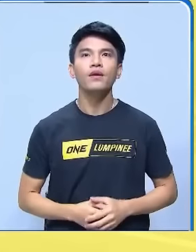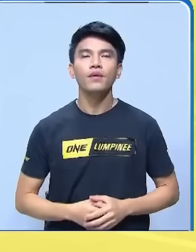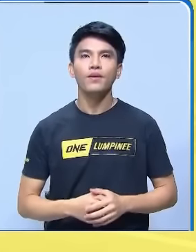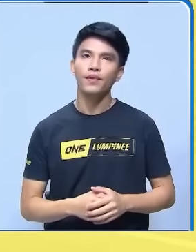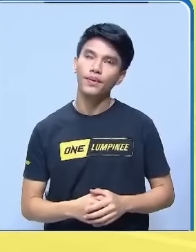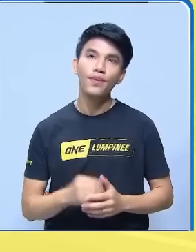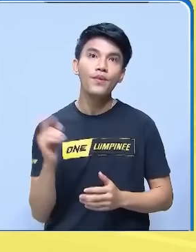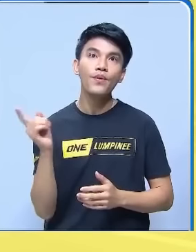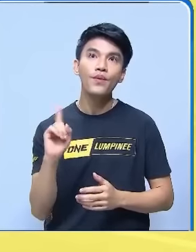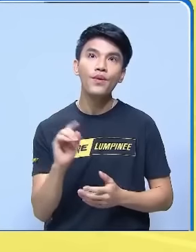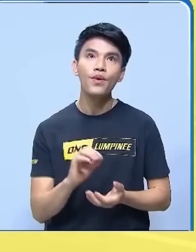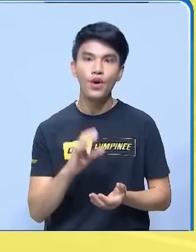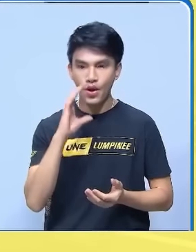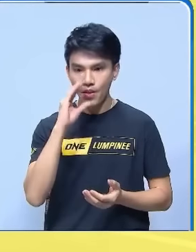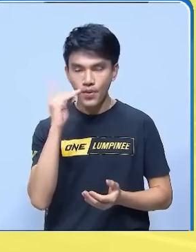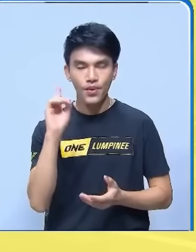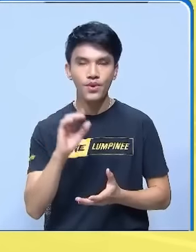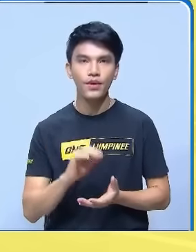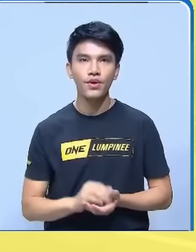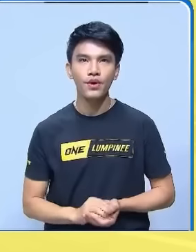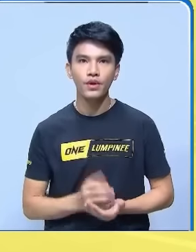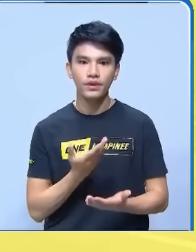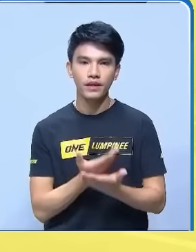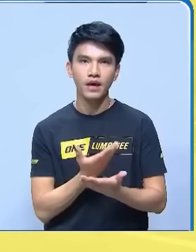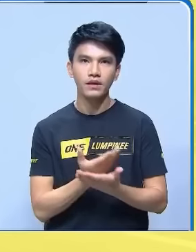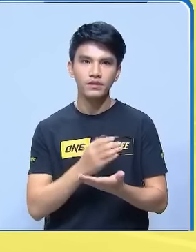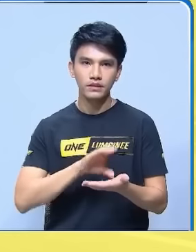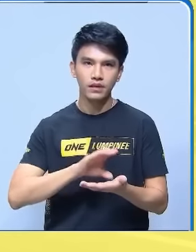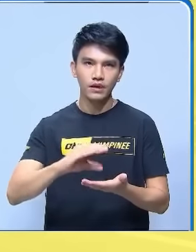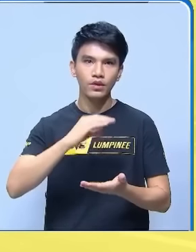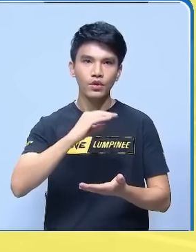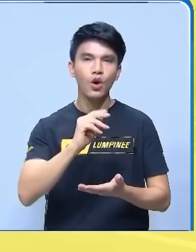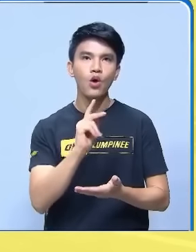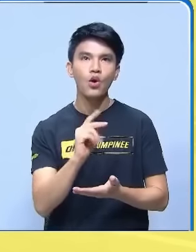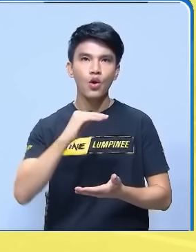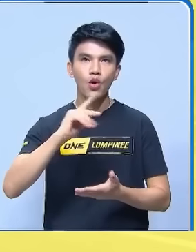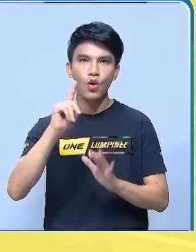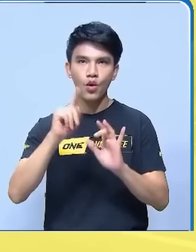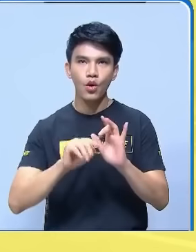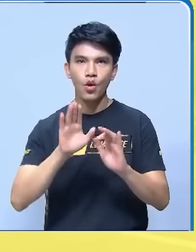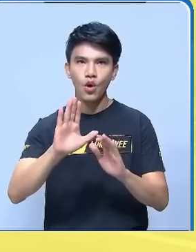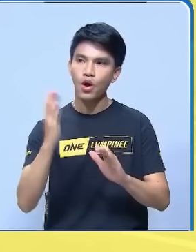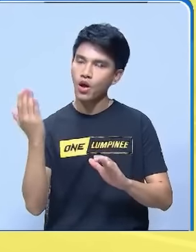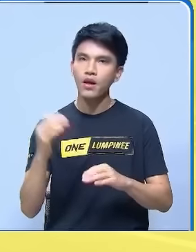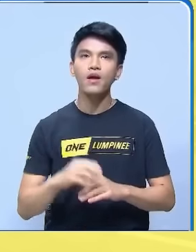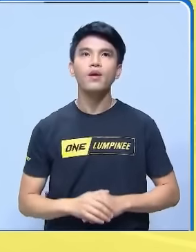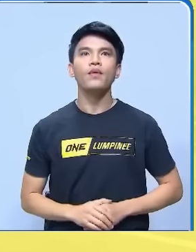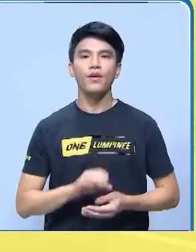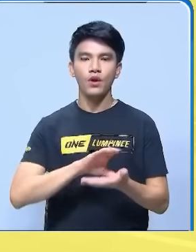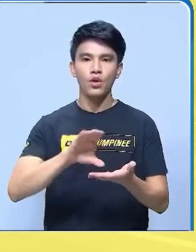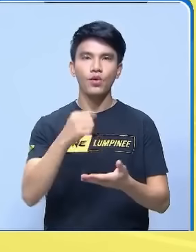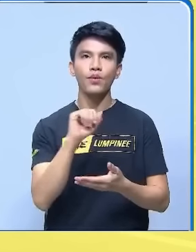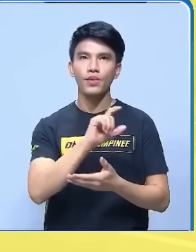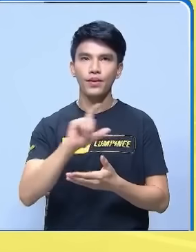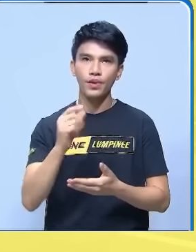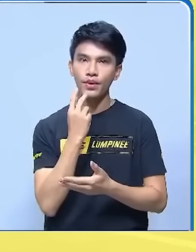ม่ตั๊กก็ประกาศกลางไลฟ์เลยว่าจะลงทุนทำโกโก้คอลลาเจนที่เป็นของลิลลี่เหงียนเลยเดี๋ยวจะลงทุนให้10ล้านบาทเดี๋ยวหน้า